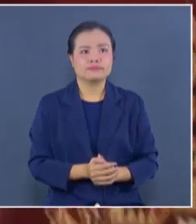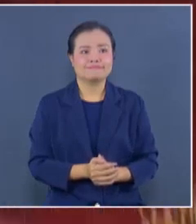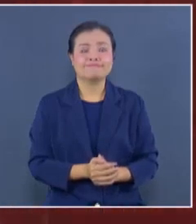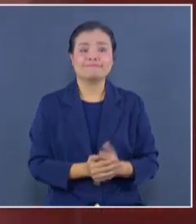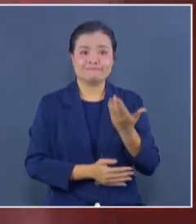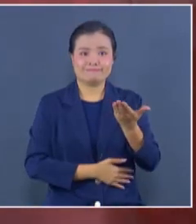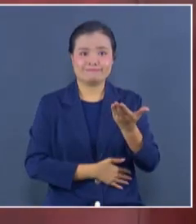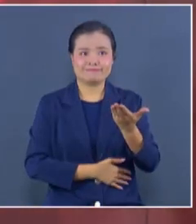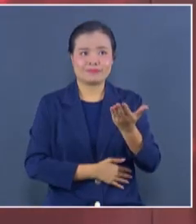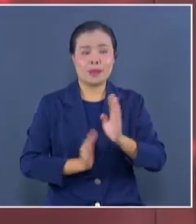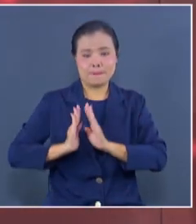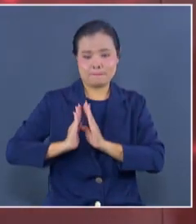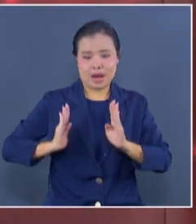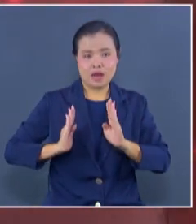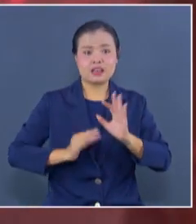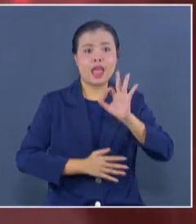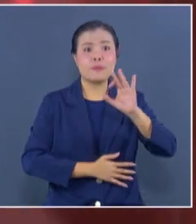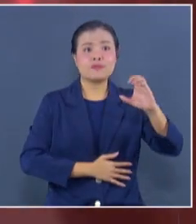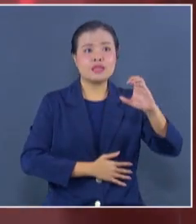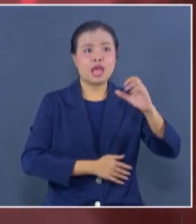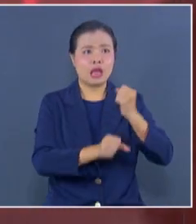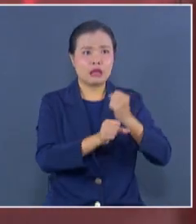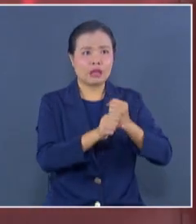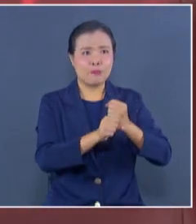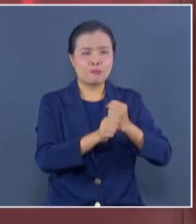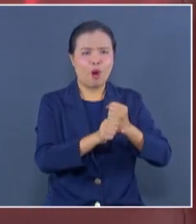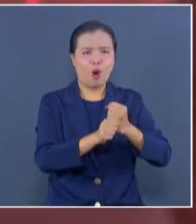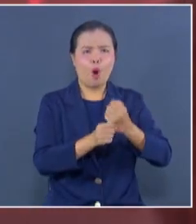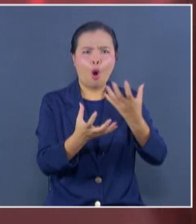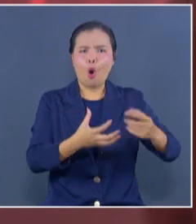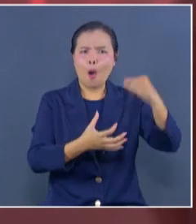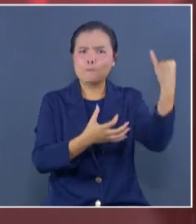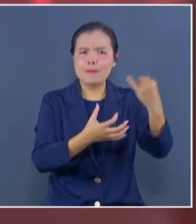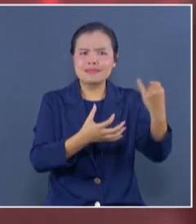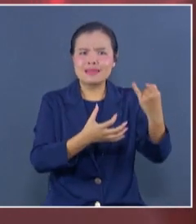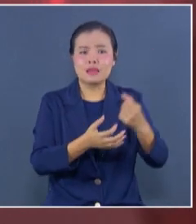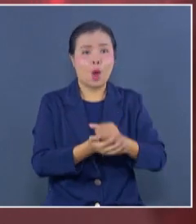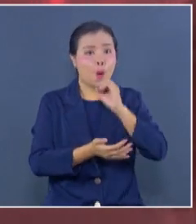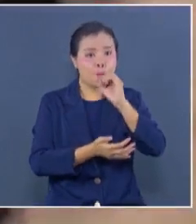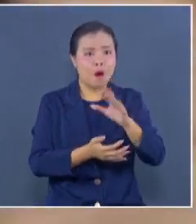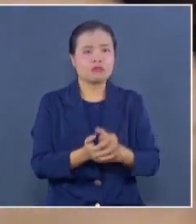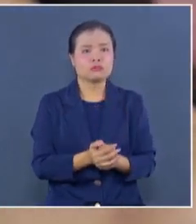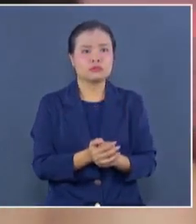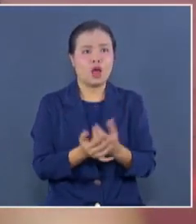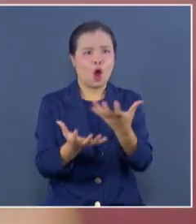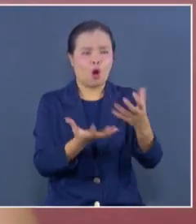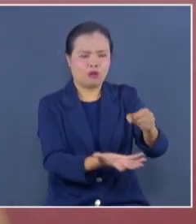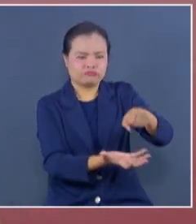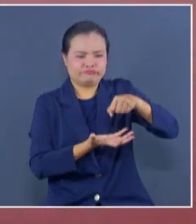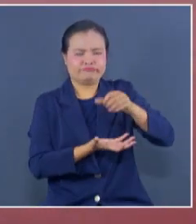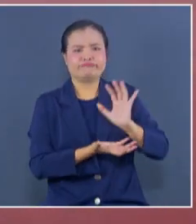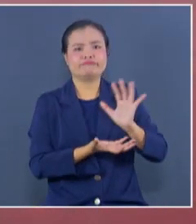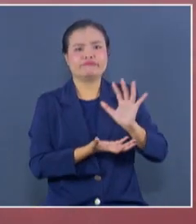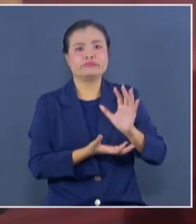อตก็ยังได้เปิดใจถึงกรณีที่ถูกแฟนคลับทำของใส่ด้วยนะคะจนตอนนี้เนี่ยเธอก็ขอประกาศเลยว่าจะไม่รับของใดๆอีกแล้ว